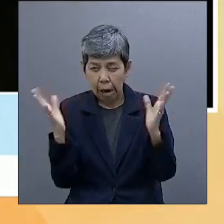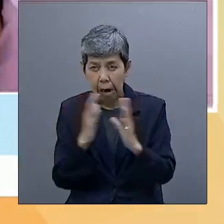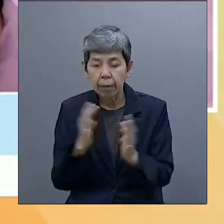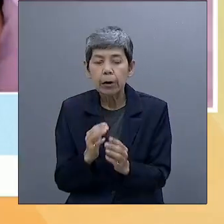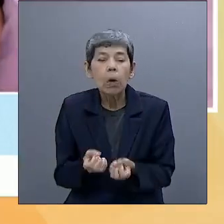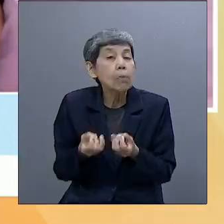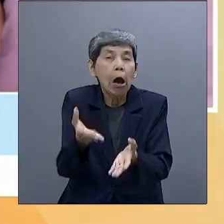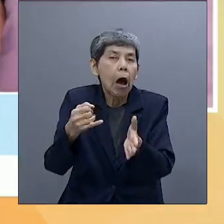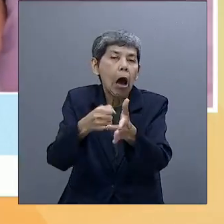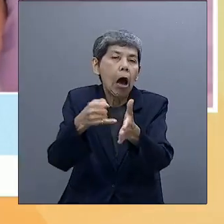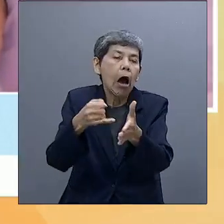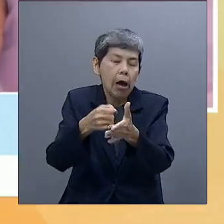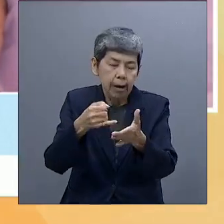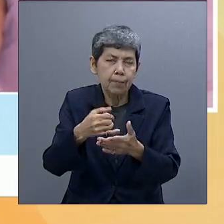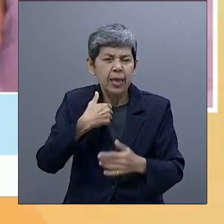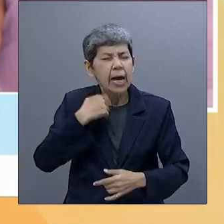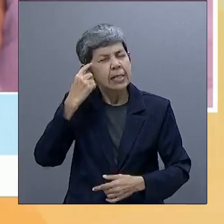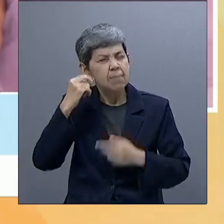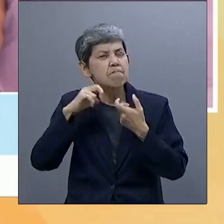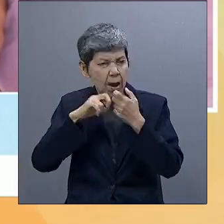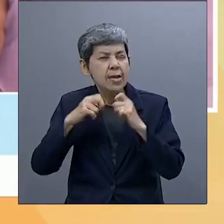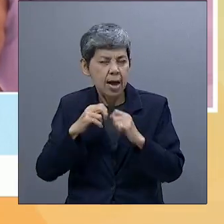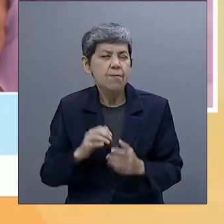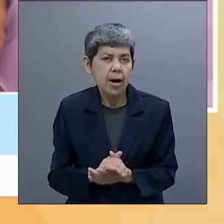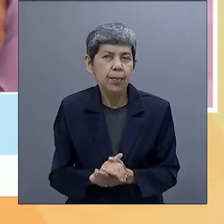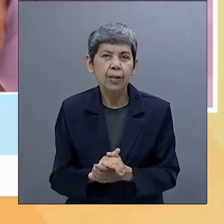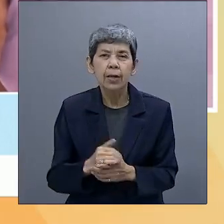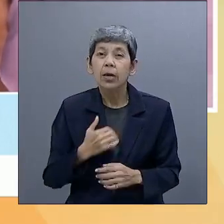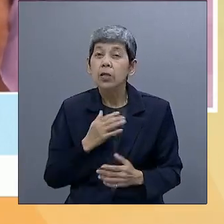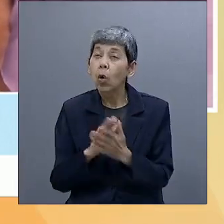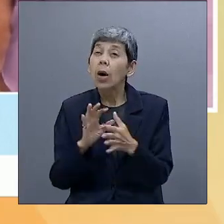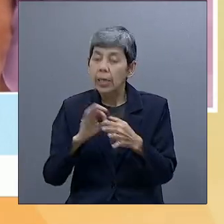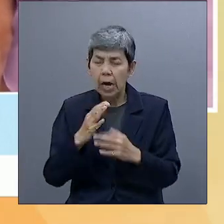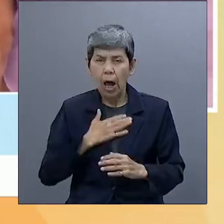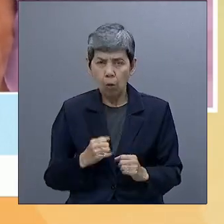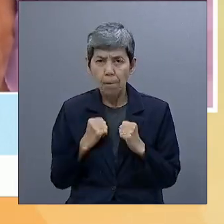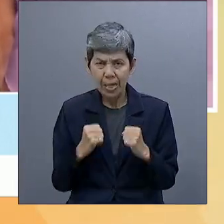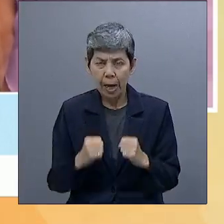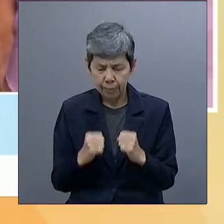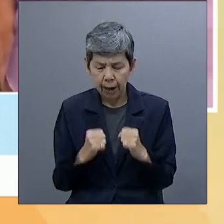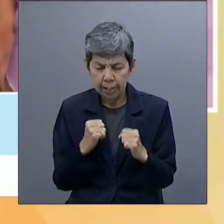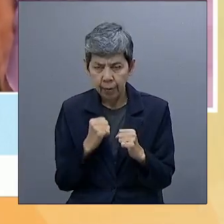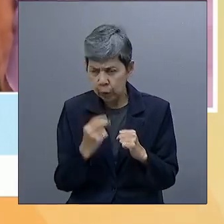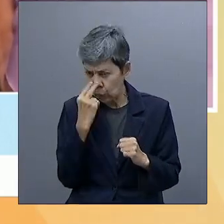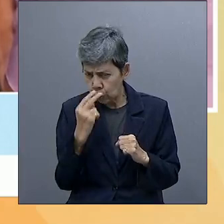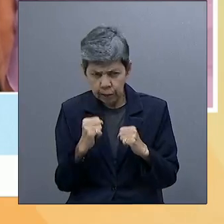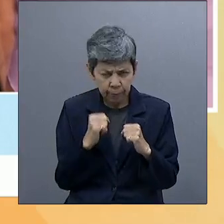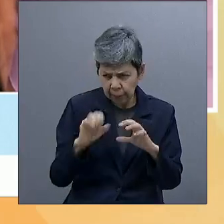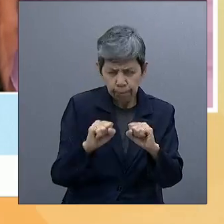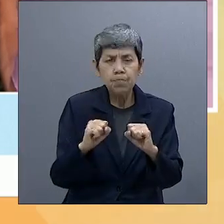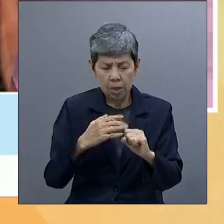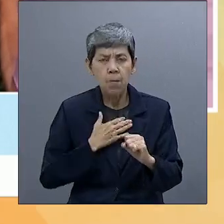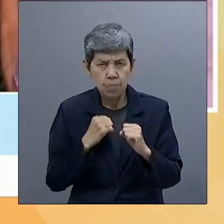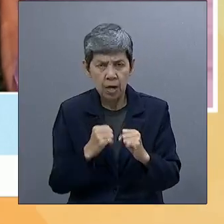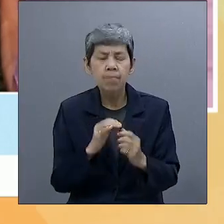ล่อยครับก็อาจจะเป็นปัญหาในอนาคตแต่ทางเจ้าที่เราก็จะพยายามให้ถึงที่สุดนะครับ